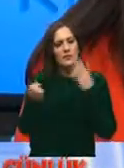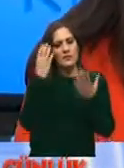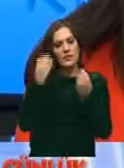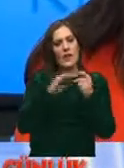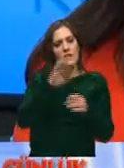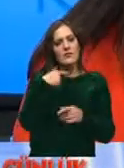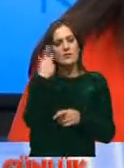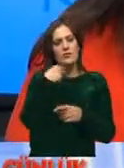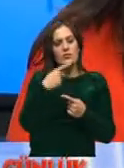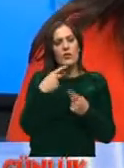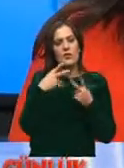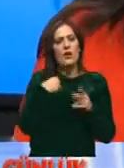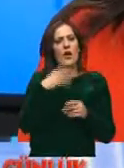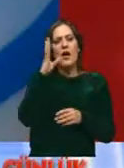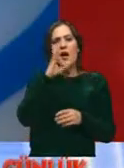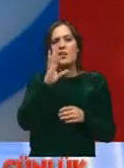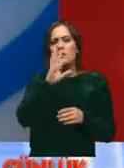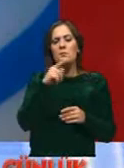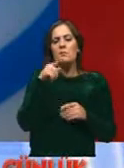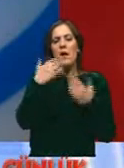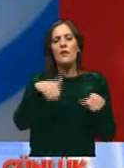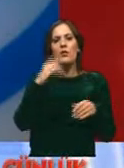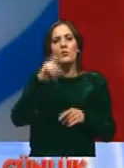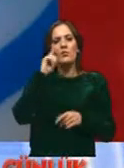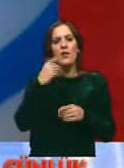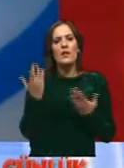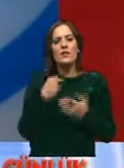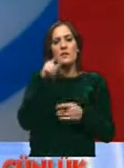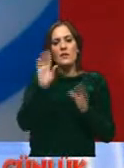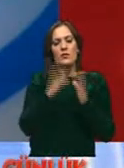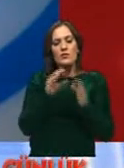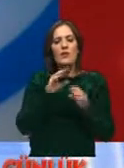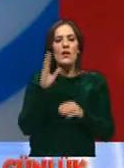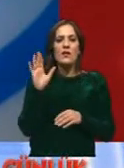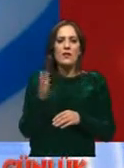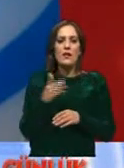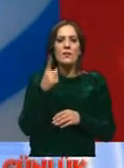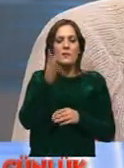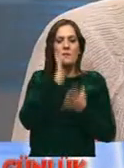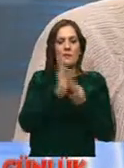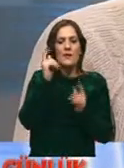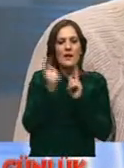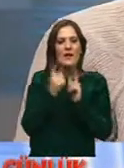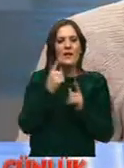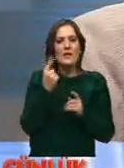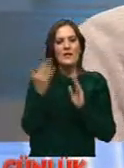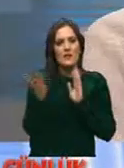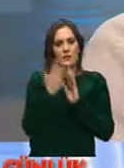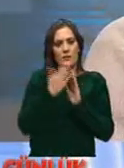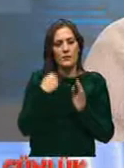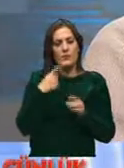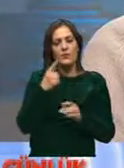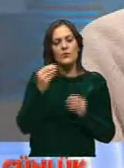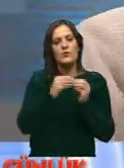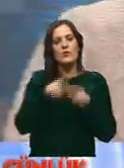şarkı söyleyebilir. Acaba kim engel oldu bu fikre? Aslında böyle bir kurumsal ya da yani bir bireylerin biraz yani yaklaşımı. Ben aslında suç